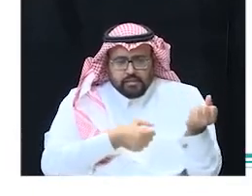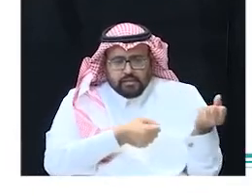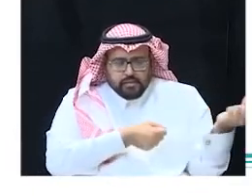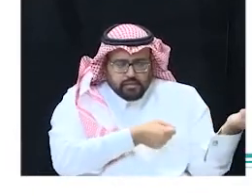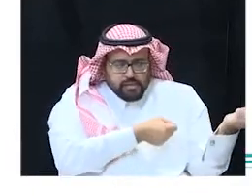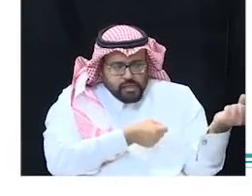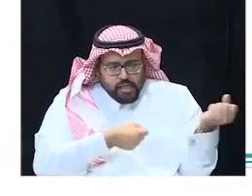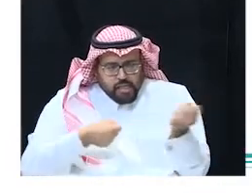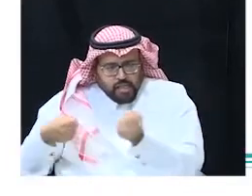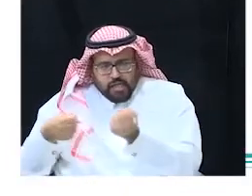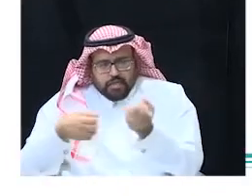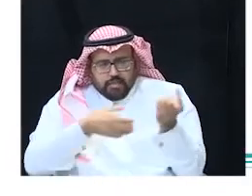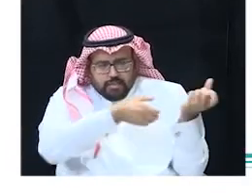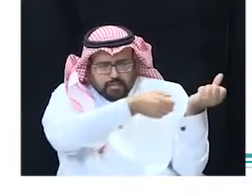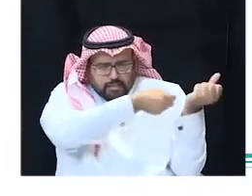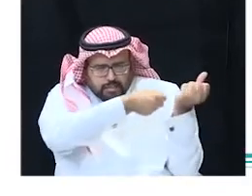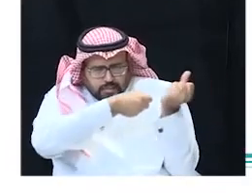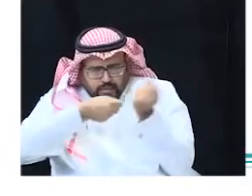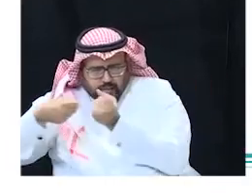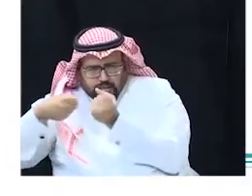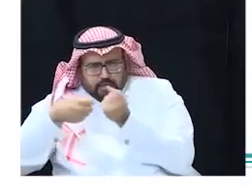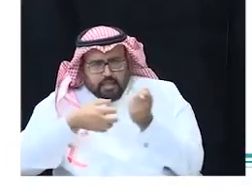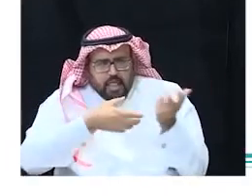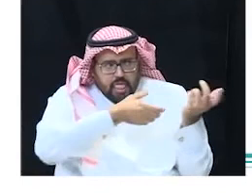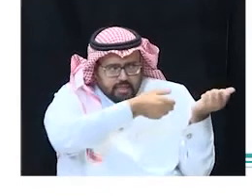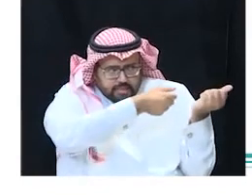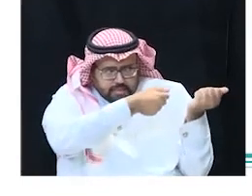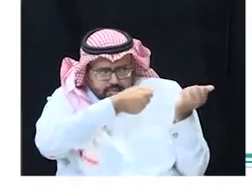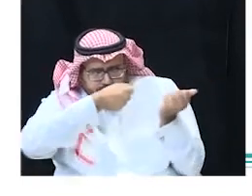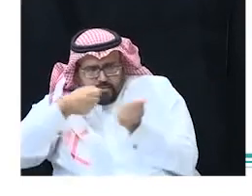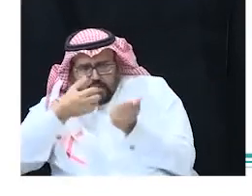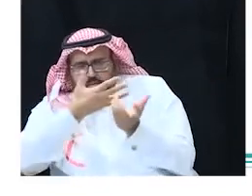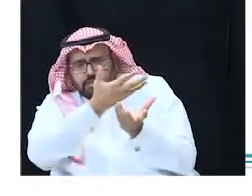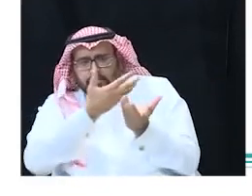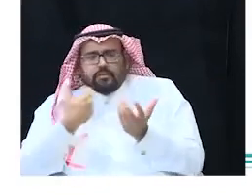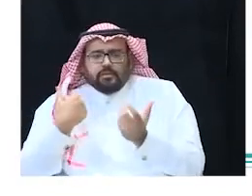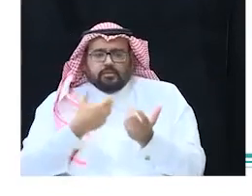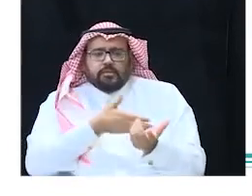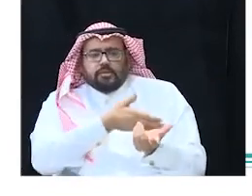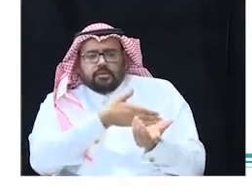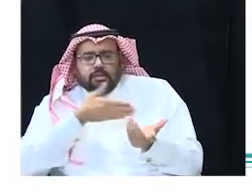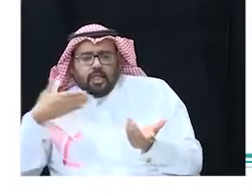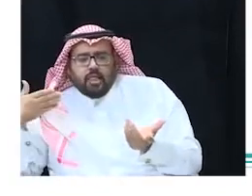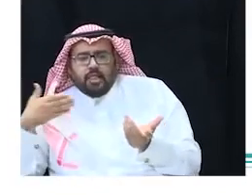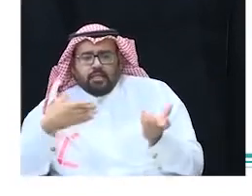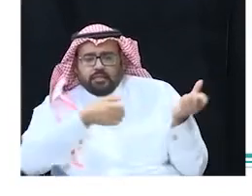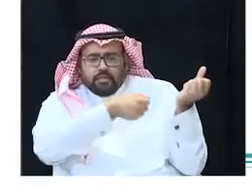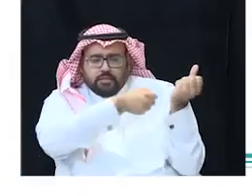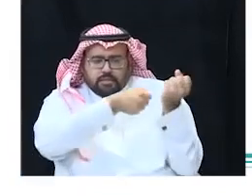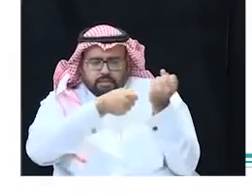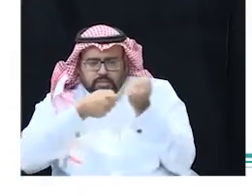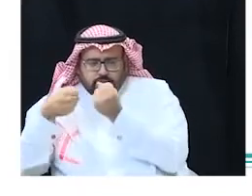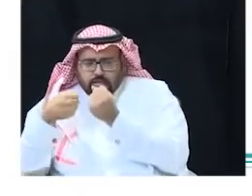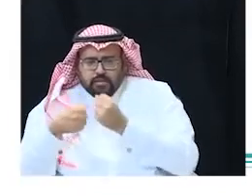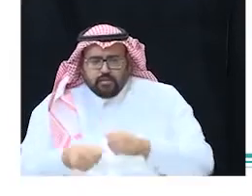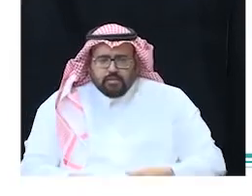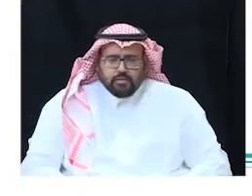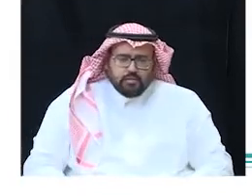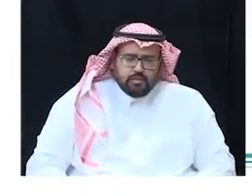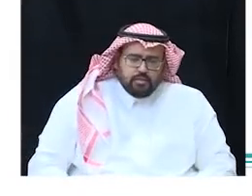صديقنا هذا جالس يشد الحبل، وش سوى؟ دفع ولا سحب؟ ممتازين،